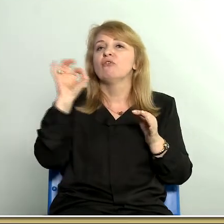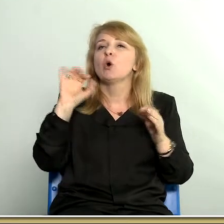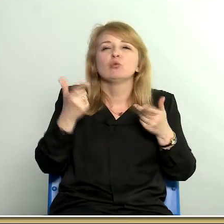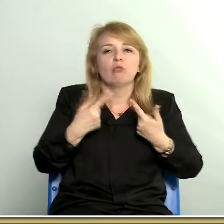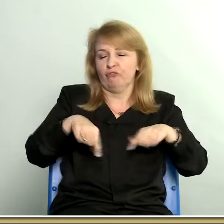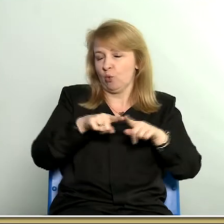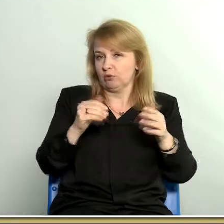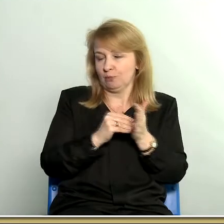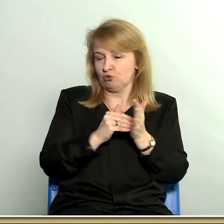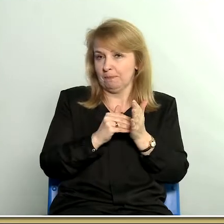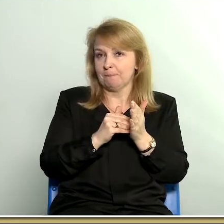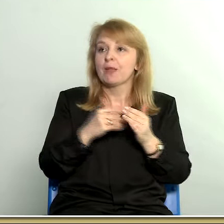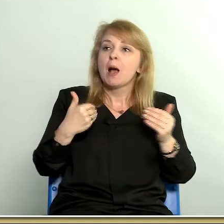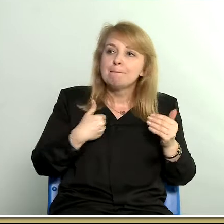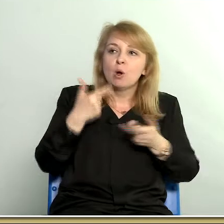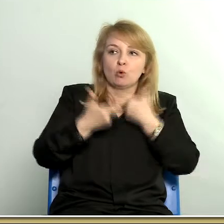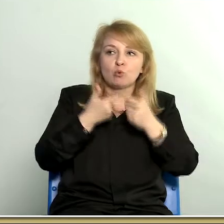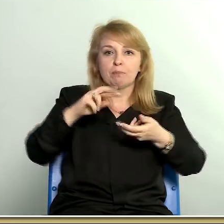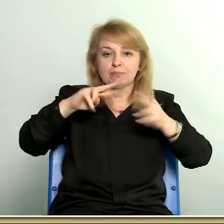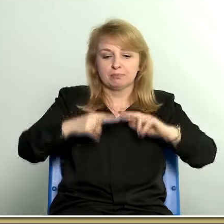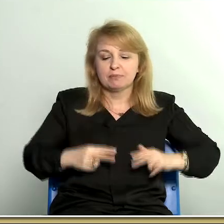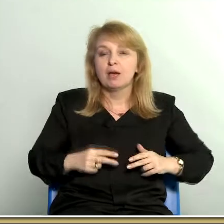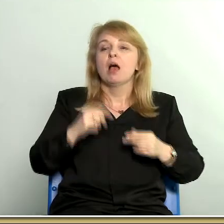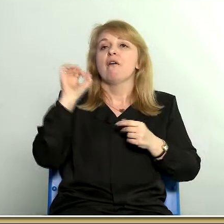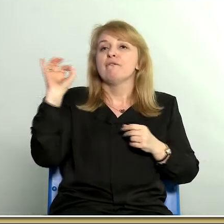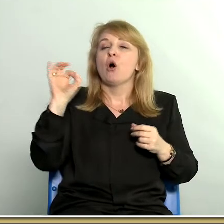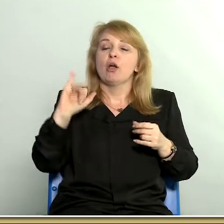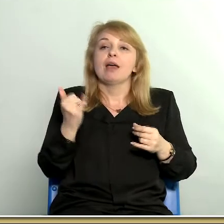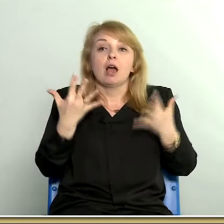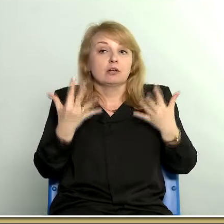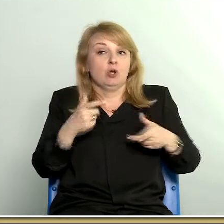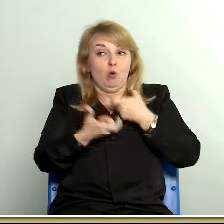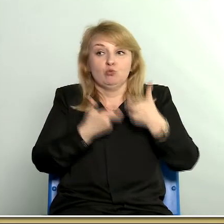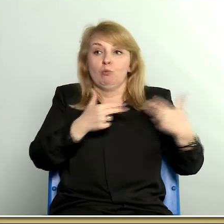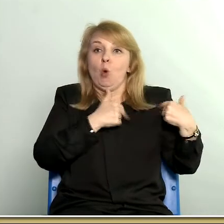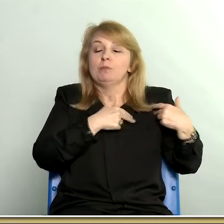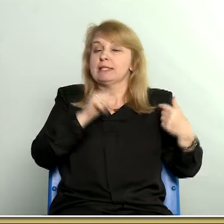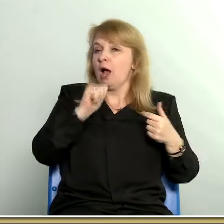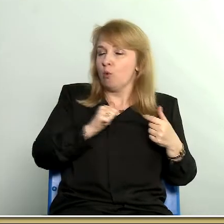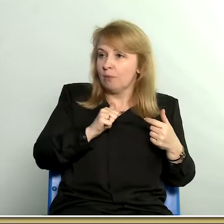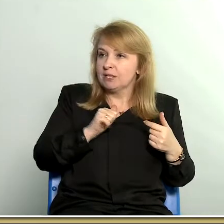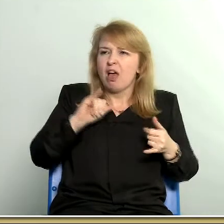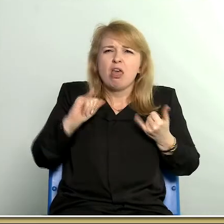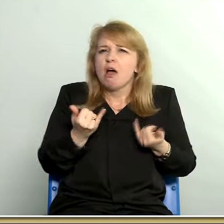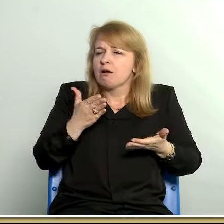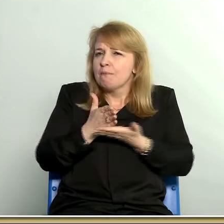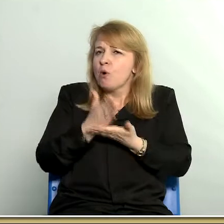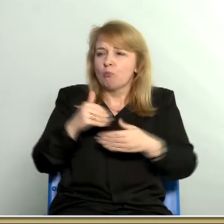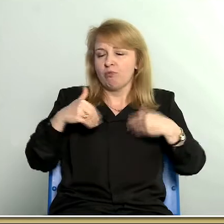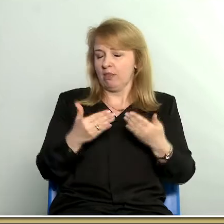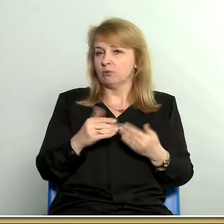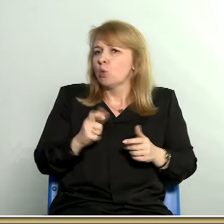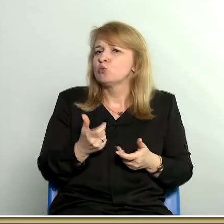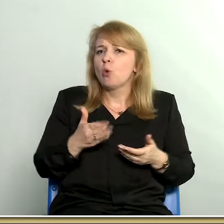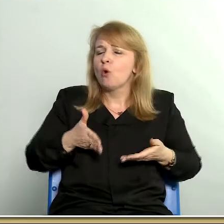One zostały tak ułożone, aby pokazać Państwu to, co chciała zobaczyć Komisja Europejska, czyli logikę interwencji. Do czego